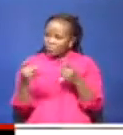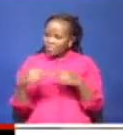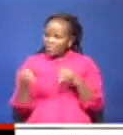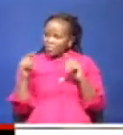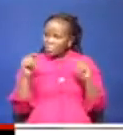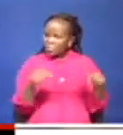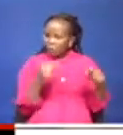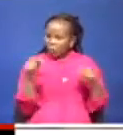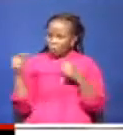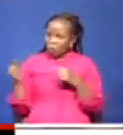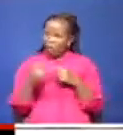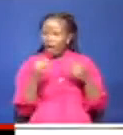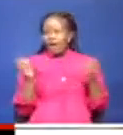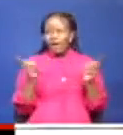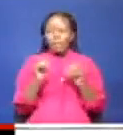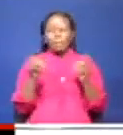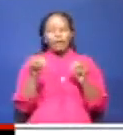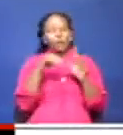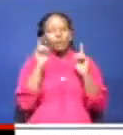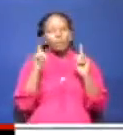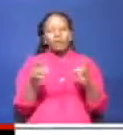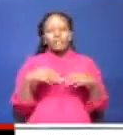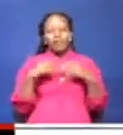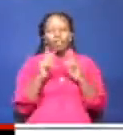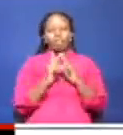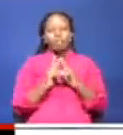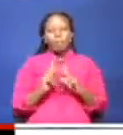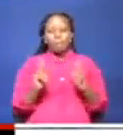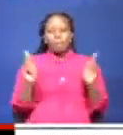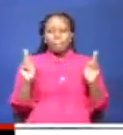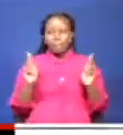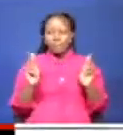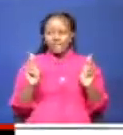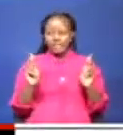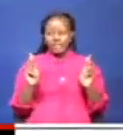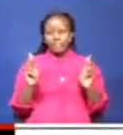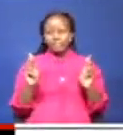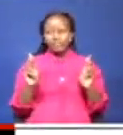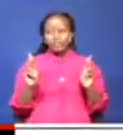Tunataka tuwe na amani. Timothy Kipnusu for Lunchtime News.